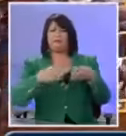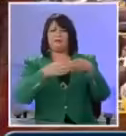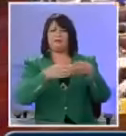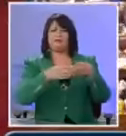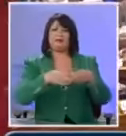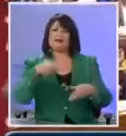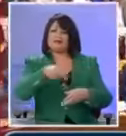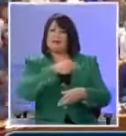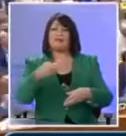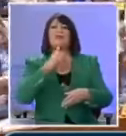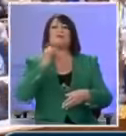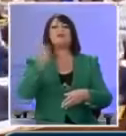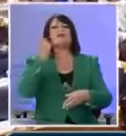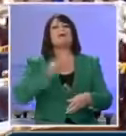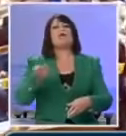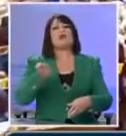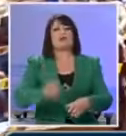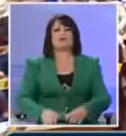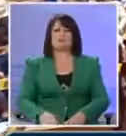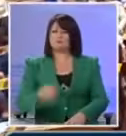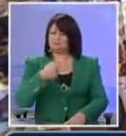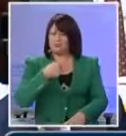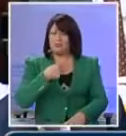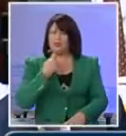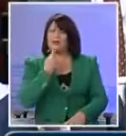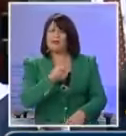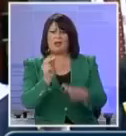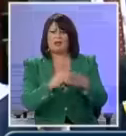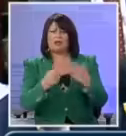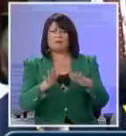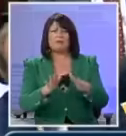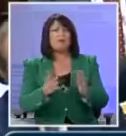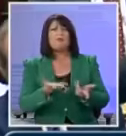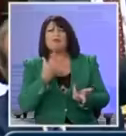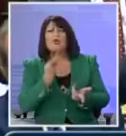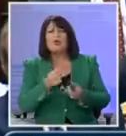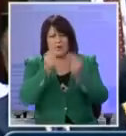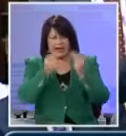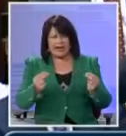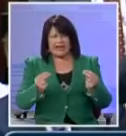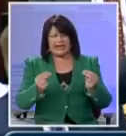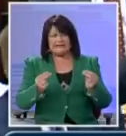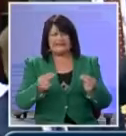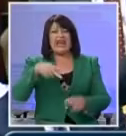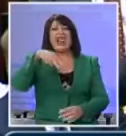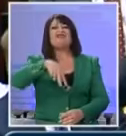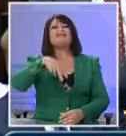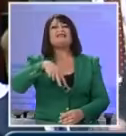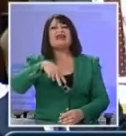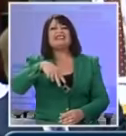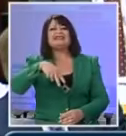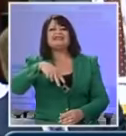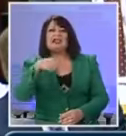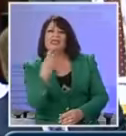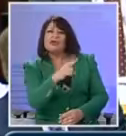σε αυτά τα ζητήματα εγώ δεν έδωσα δεν έκανα εκλογές για να λύσω το πρόβλημα με το λαφαζάνη εσείς το κάνατε